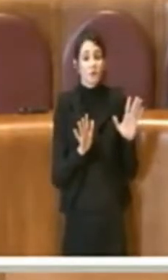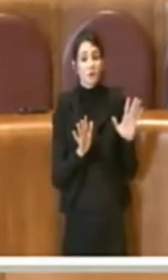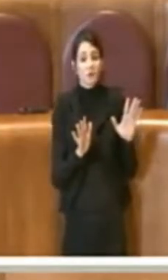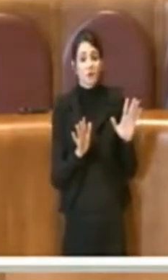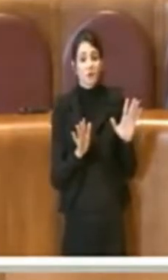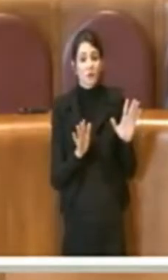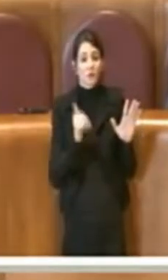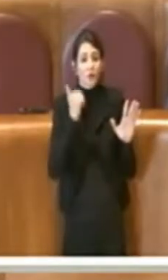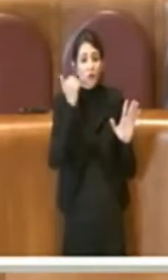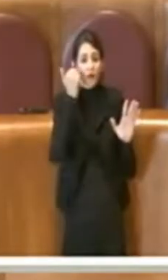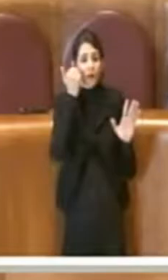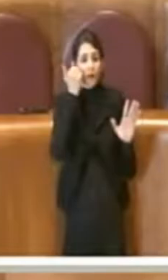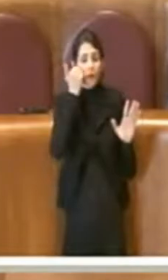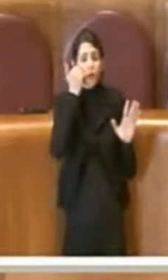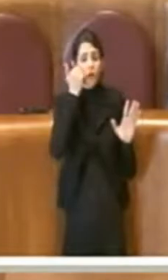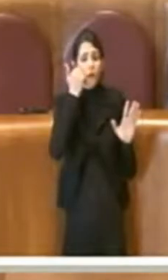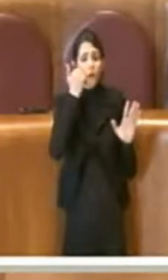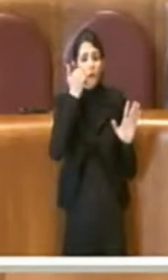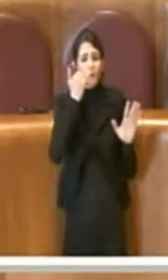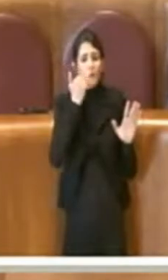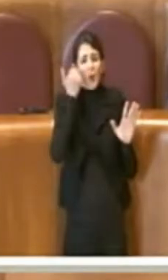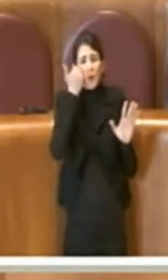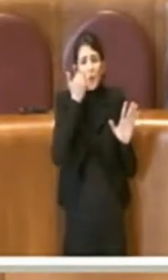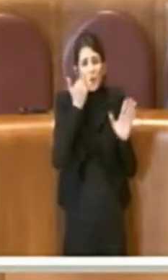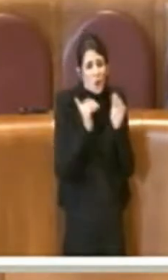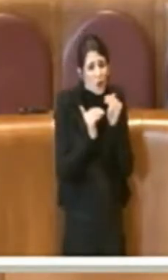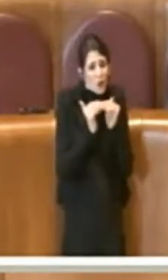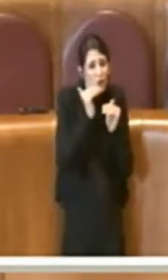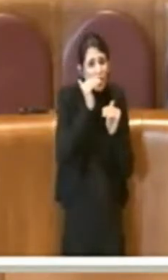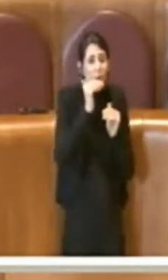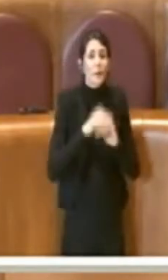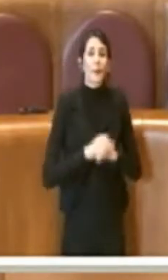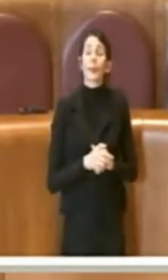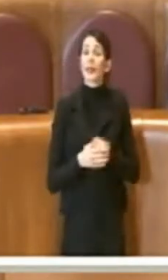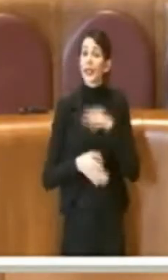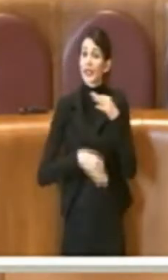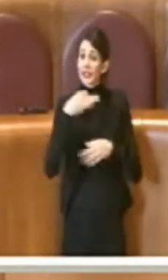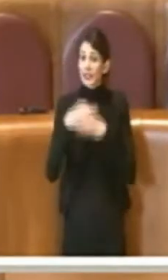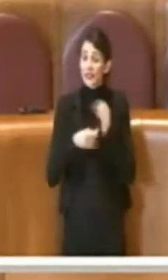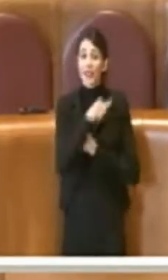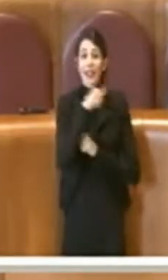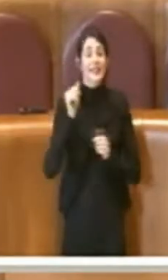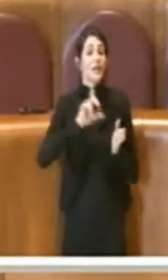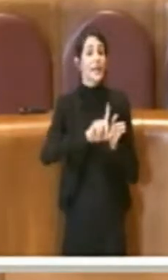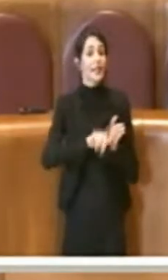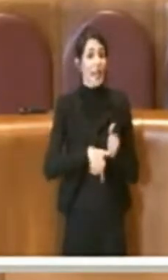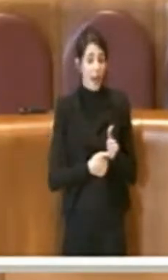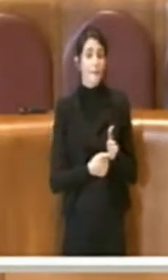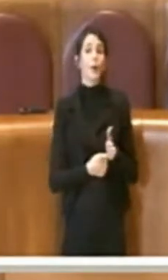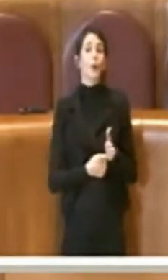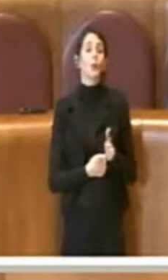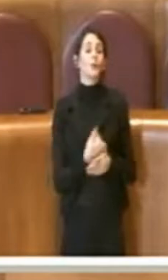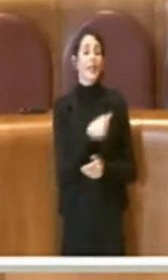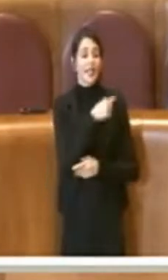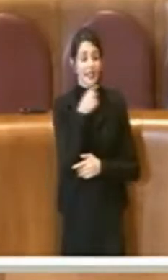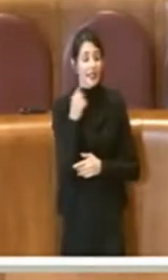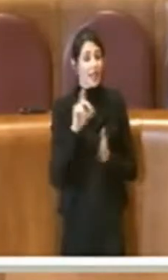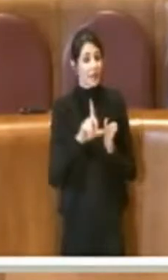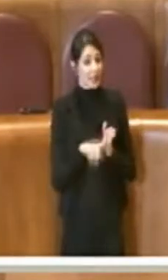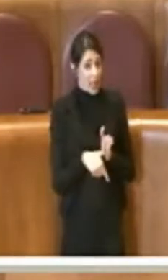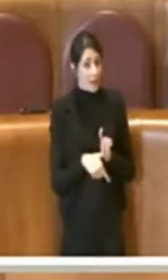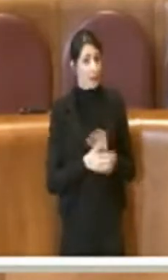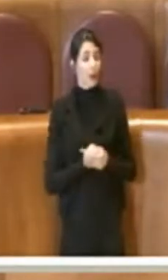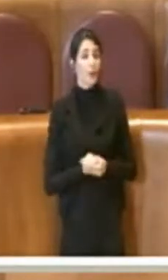che basta semplicemente, è solo questione di tempo che necessiterà appunto di alloggi di edilizia